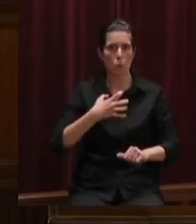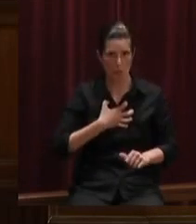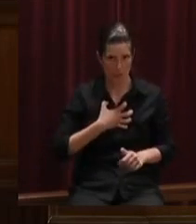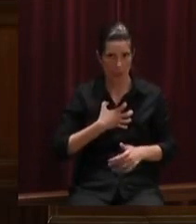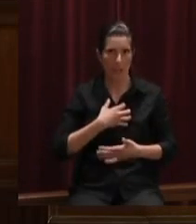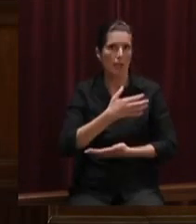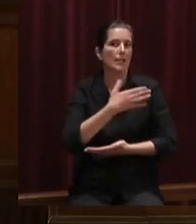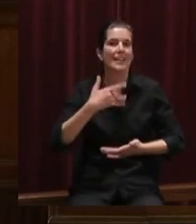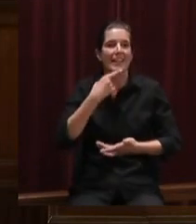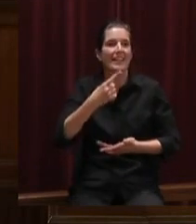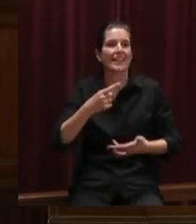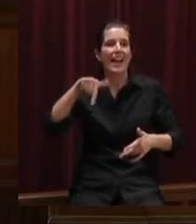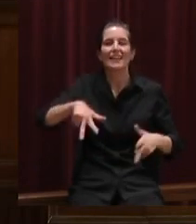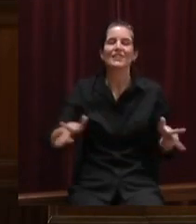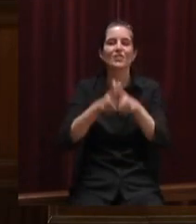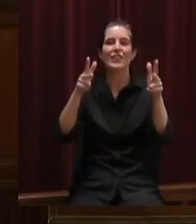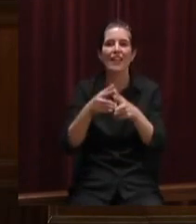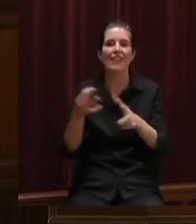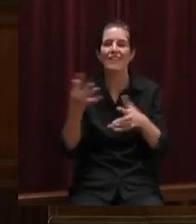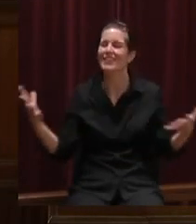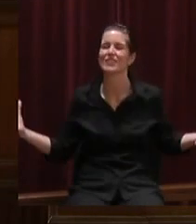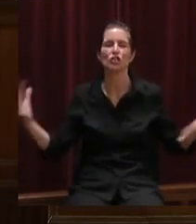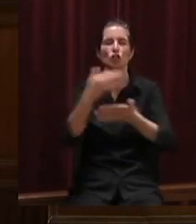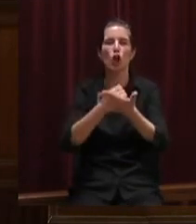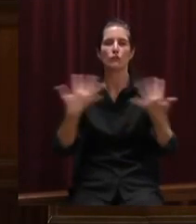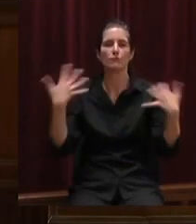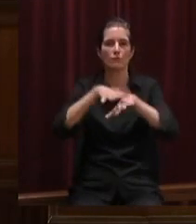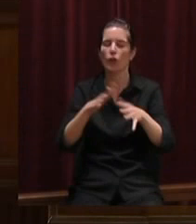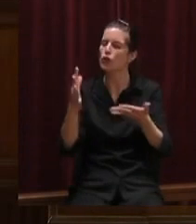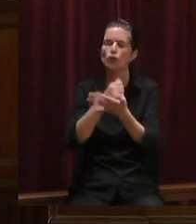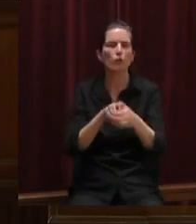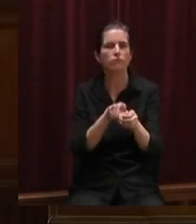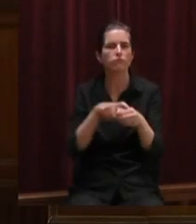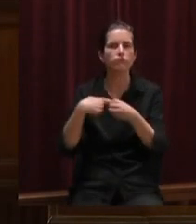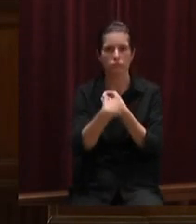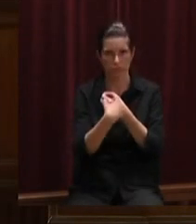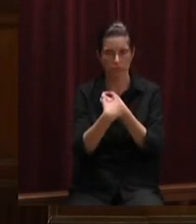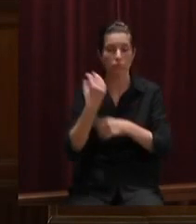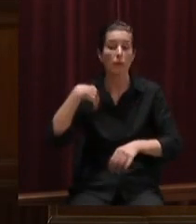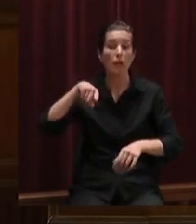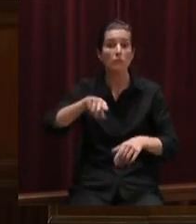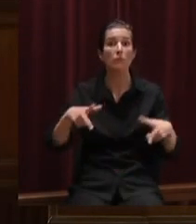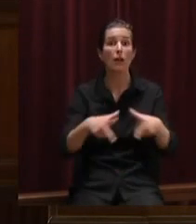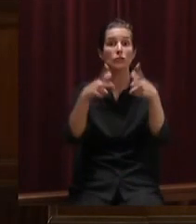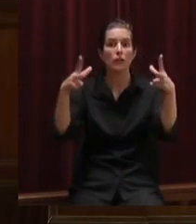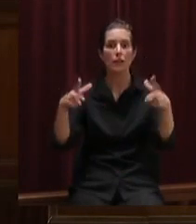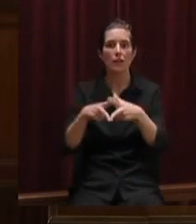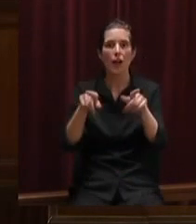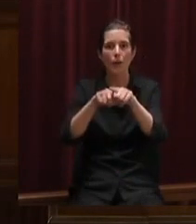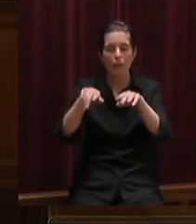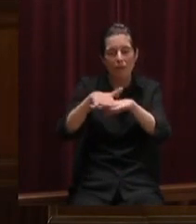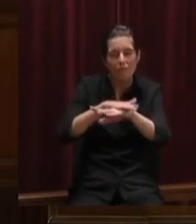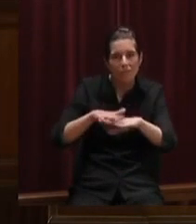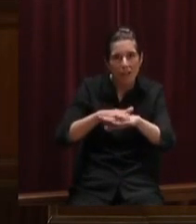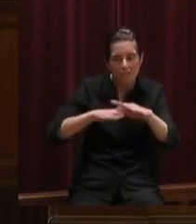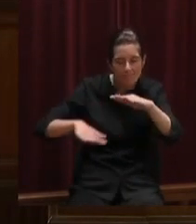societat a la qual hi cabem tots i a la qual hem de contribuir tots. Una societat que s'alça sobre fonaments més sòlids